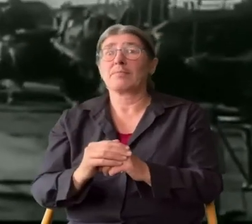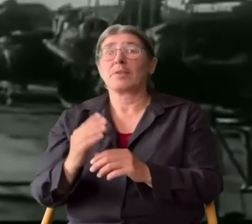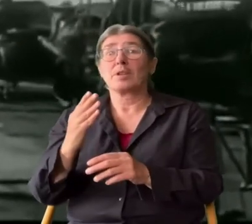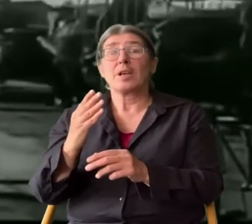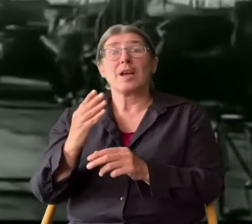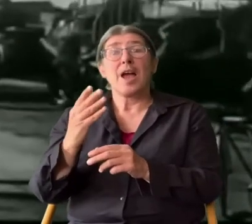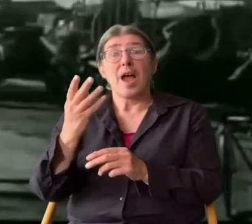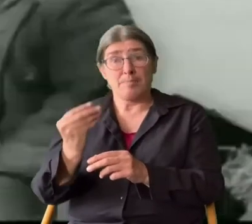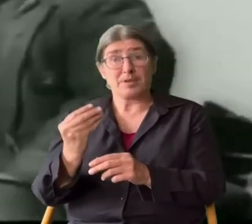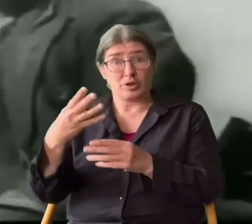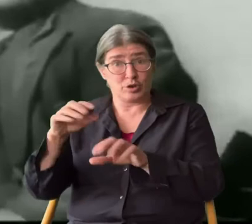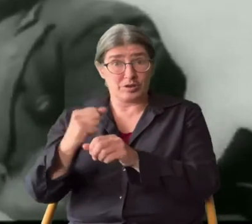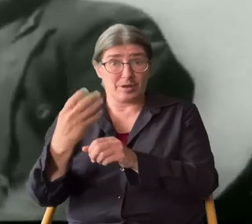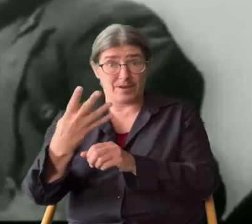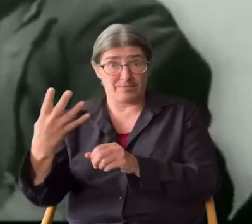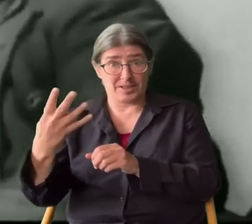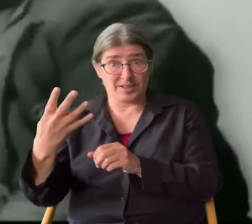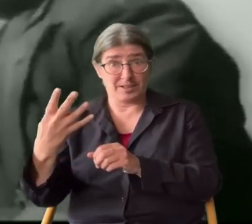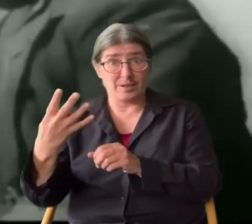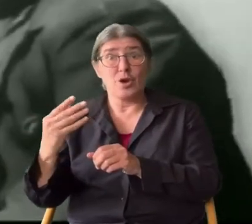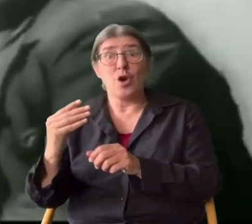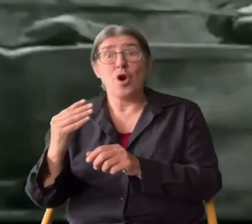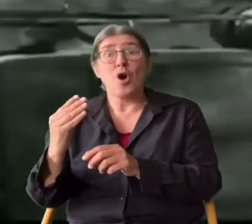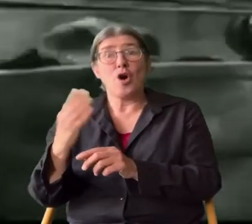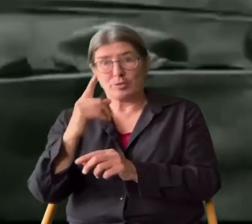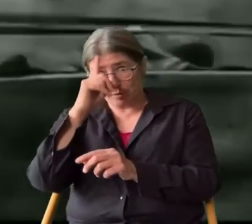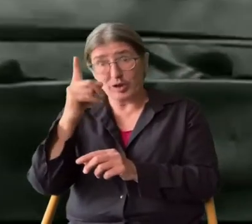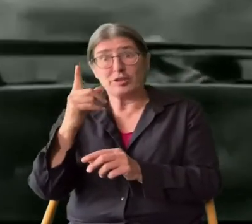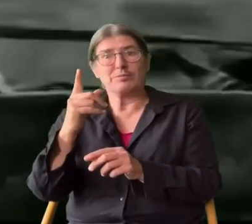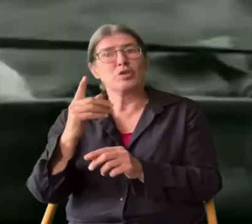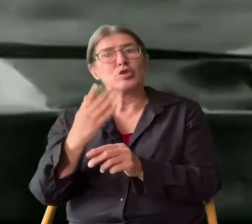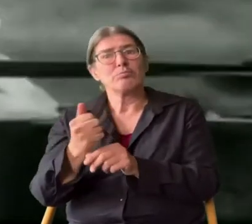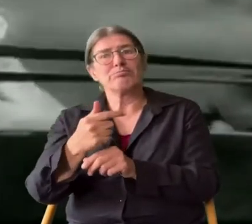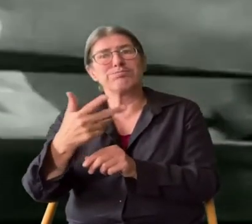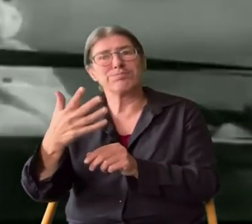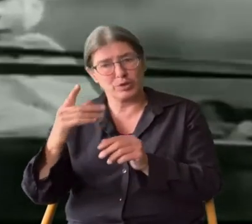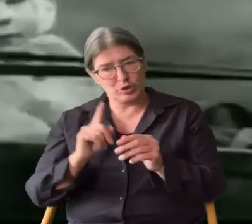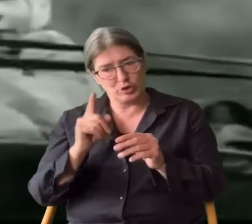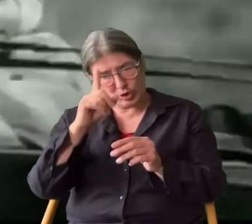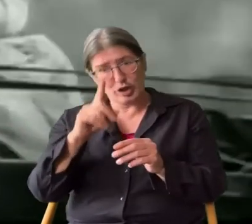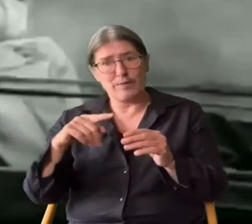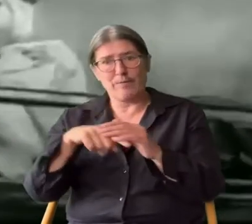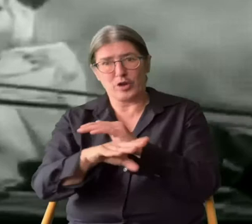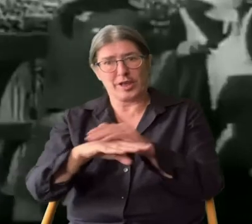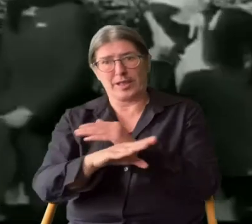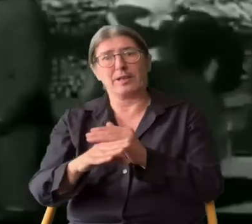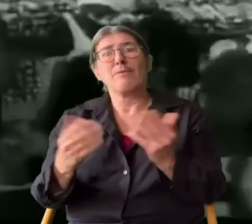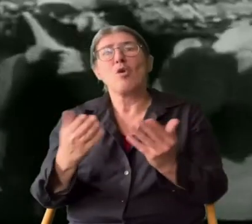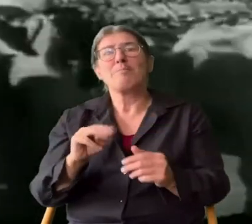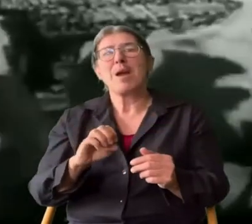Schon im Herbst 1944 hatten die Ostpreußen die ersten deutschen Flüchtlinge gesehen, aus dem Memelland.